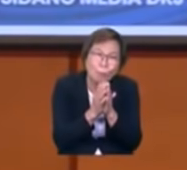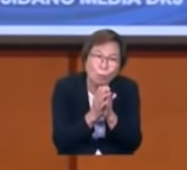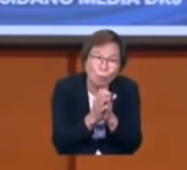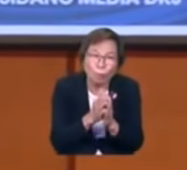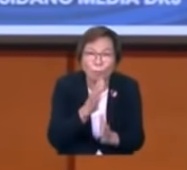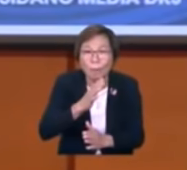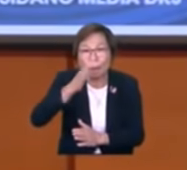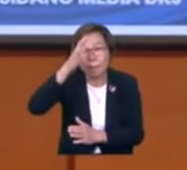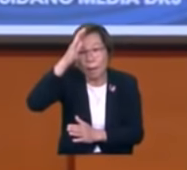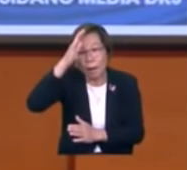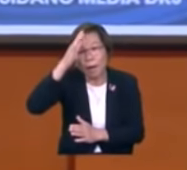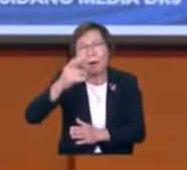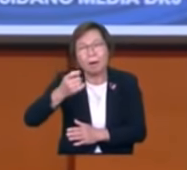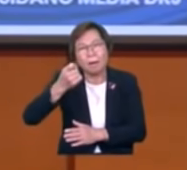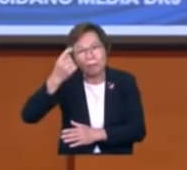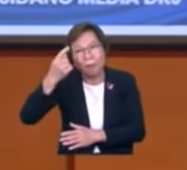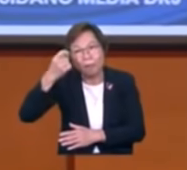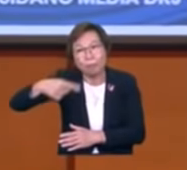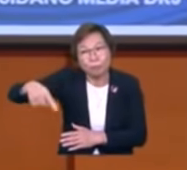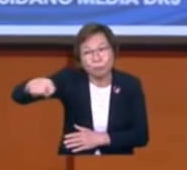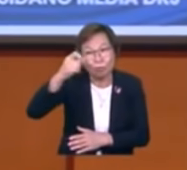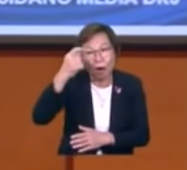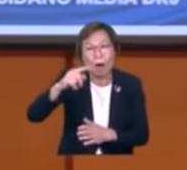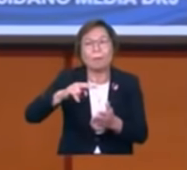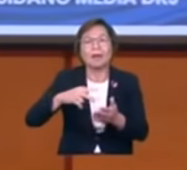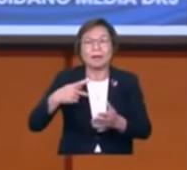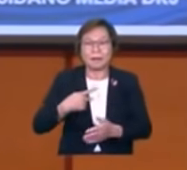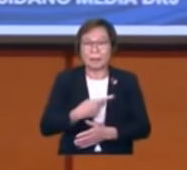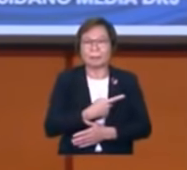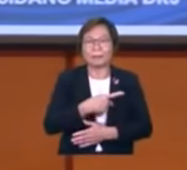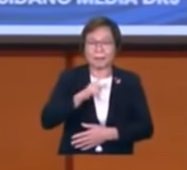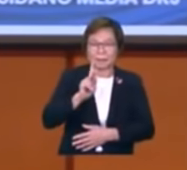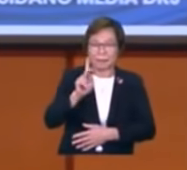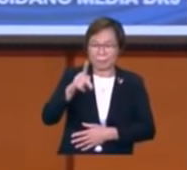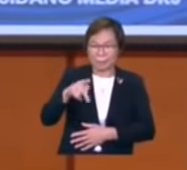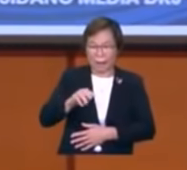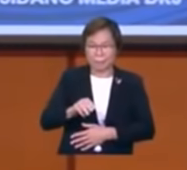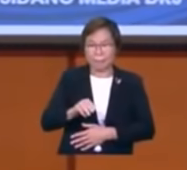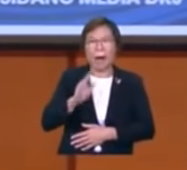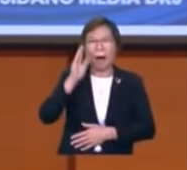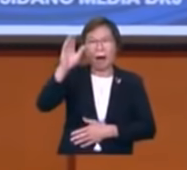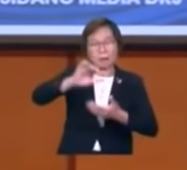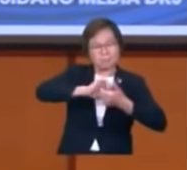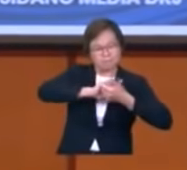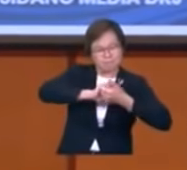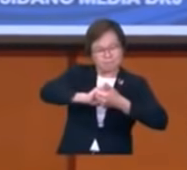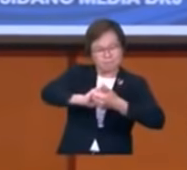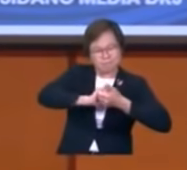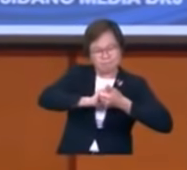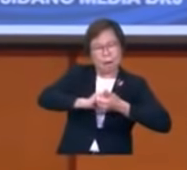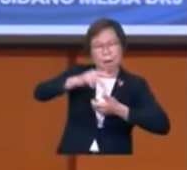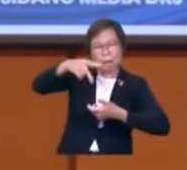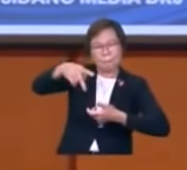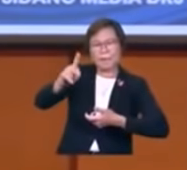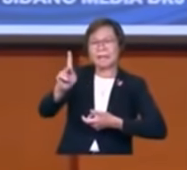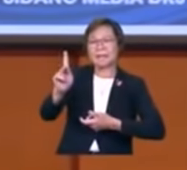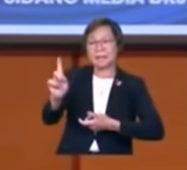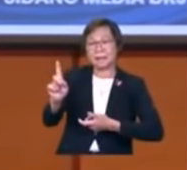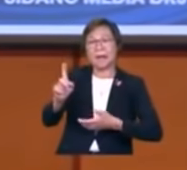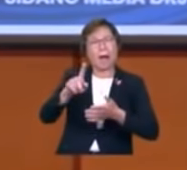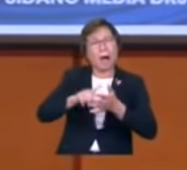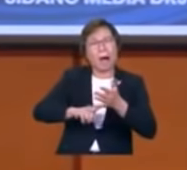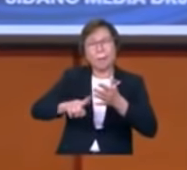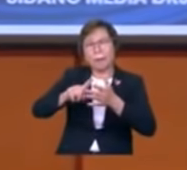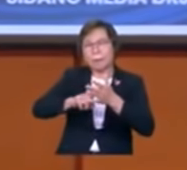Baik Ibu Bapa bahwa memahami dalam konteks ini kami di ke PM akan bekerjasama rapat dengan Pique di dan apa